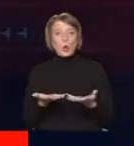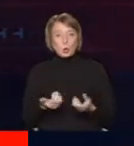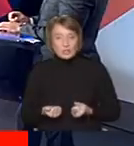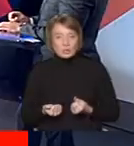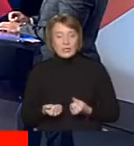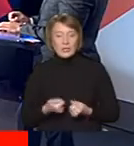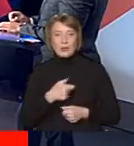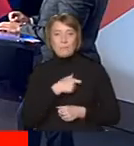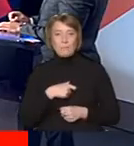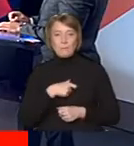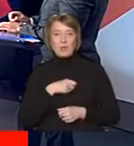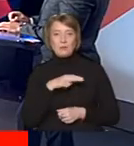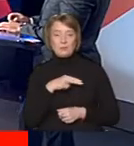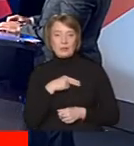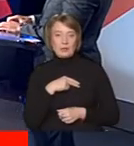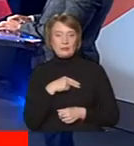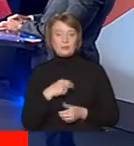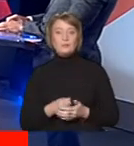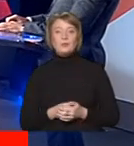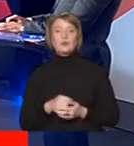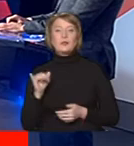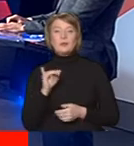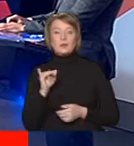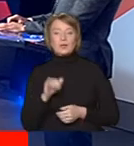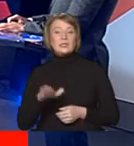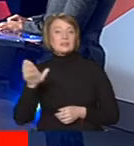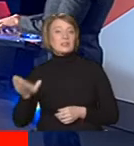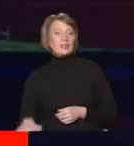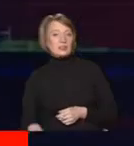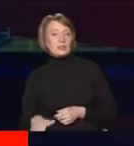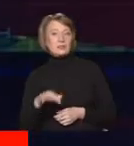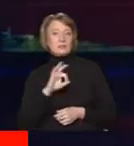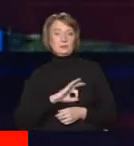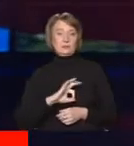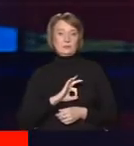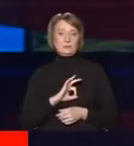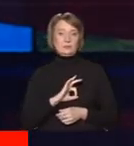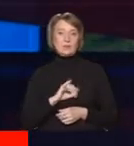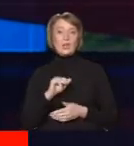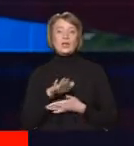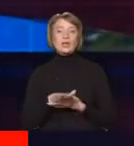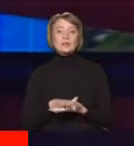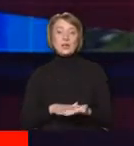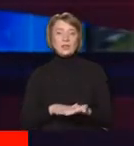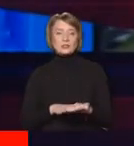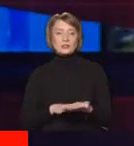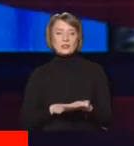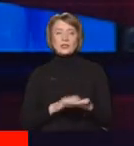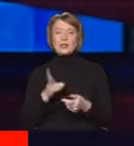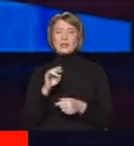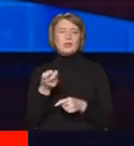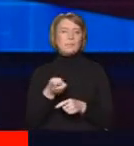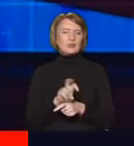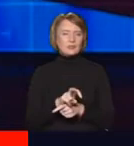в двохкімнатній квартирі на вулиці Татарській, так? І склав мандат, проживаючи в двохкімнатній квартирі. Дачі в Козані не з'явилося, приватного